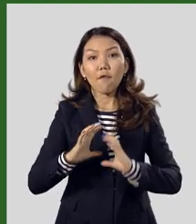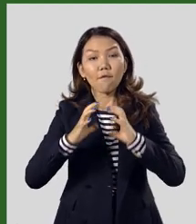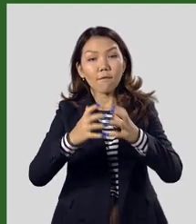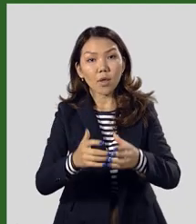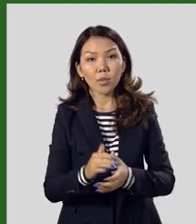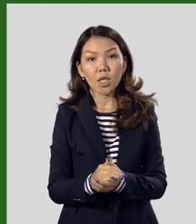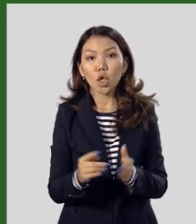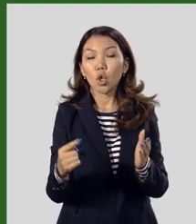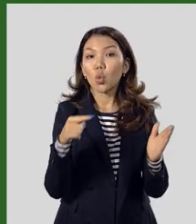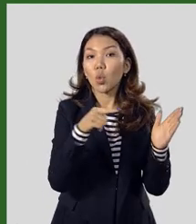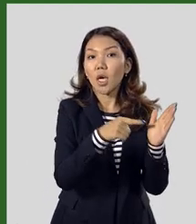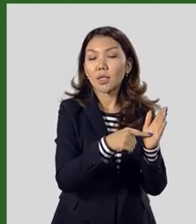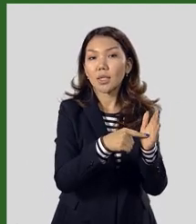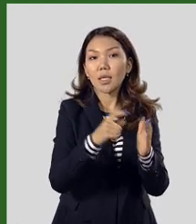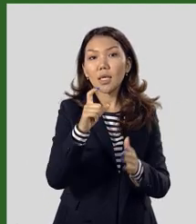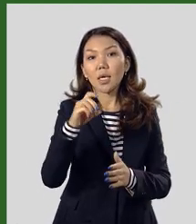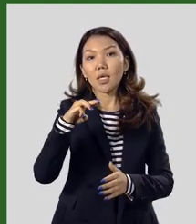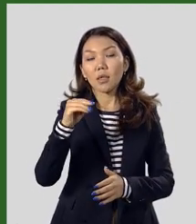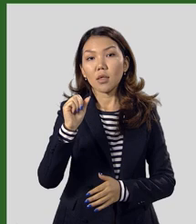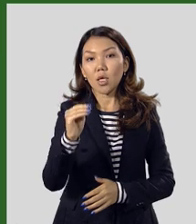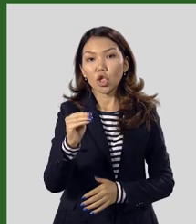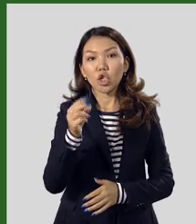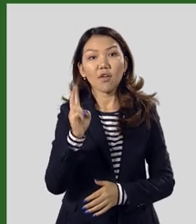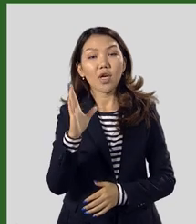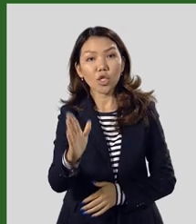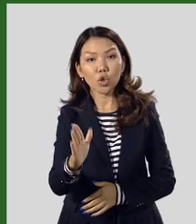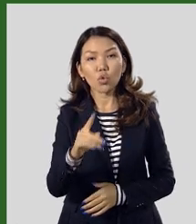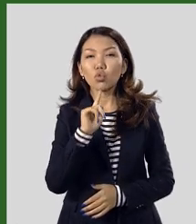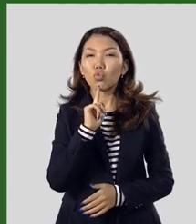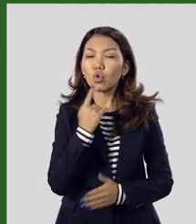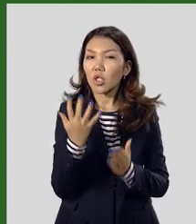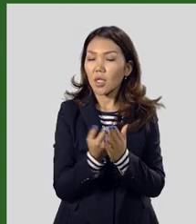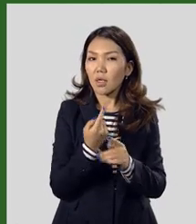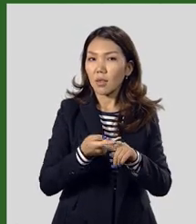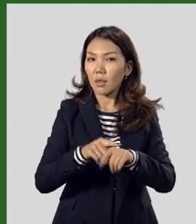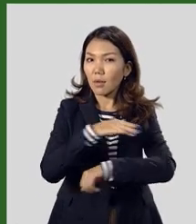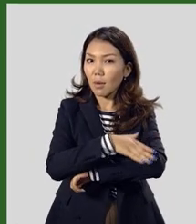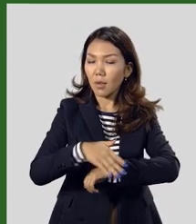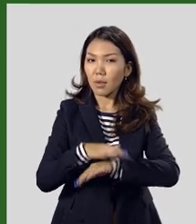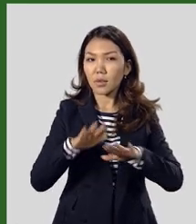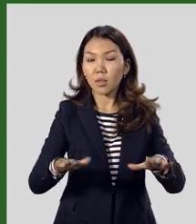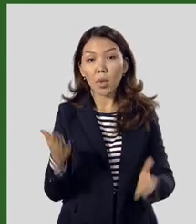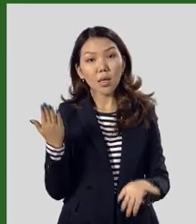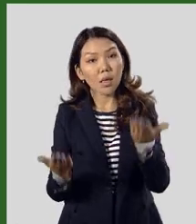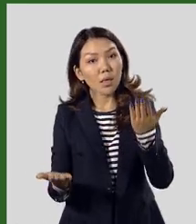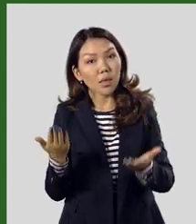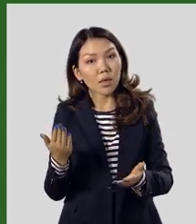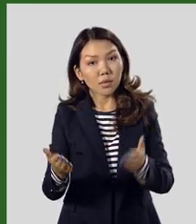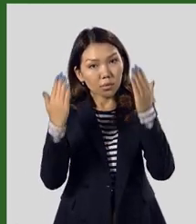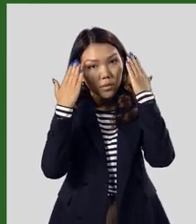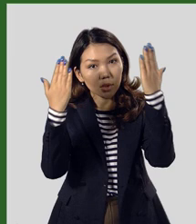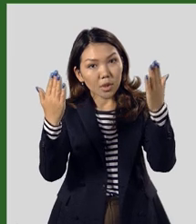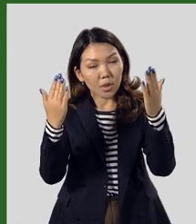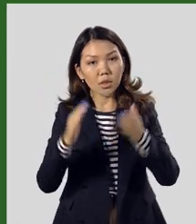ей указали этаж и квартиру. Сложно найти этот адрес ребятам, если не